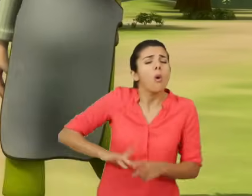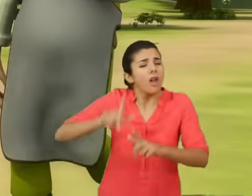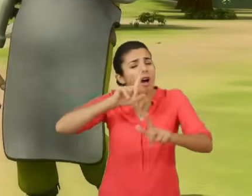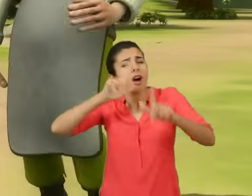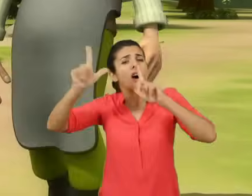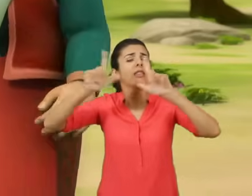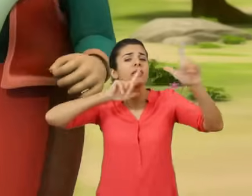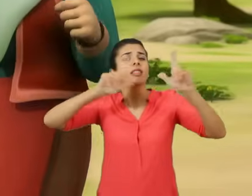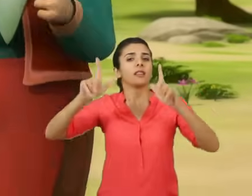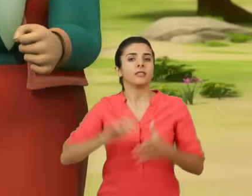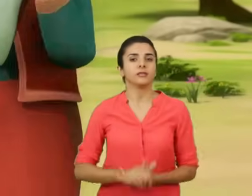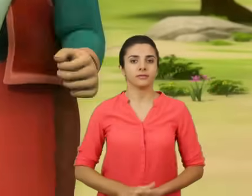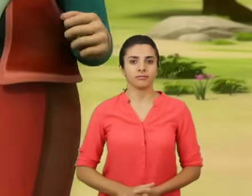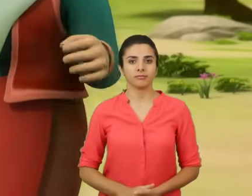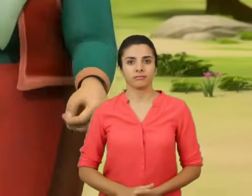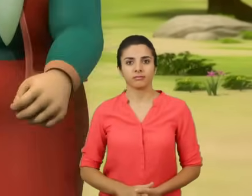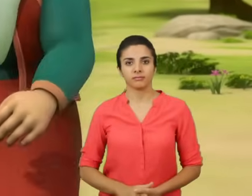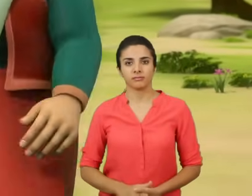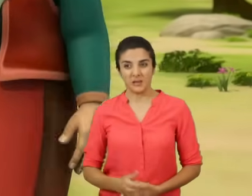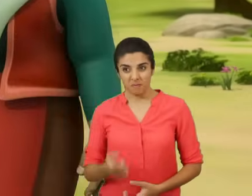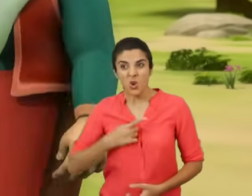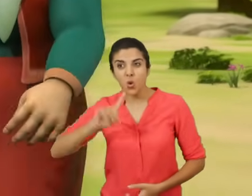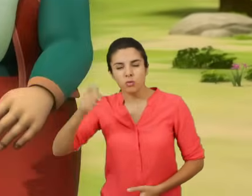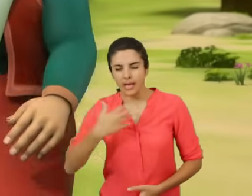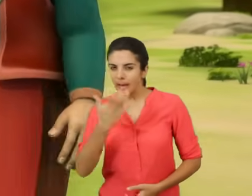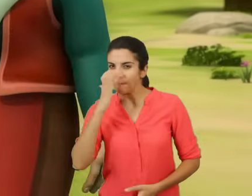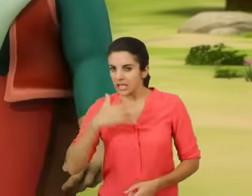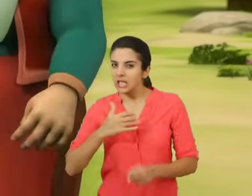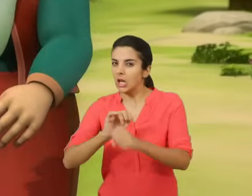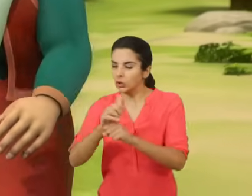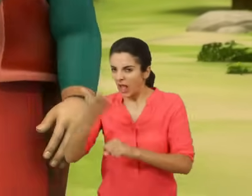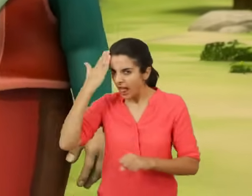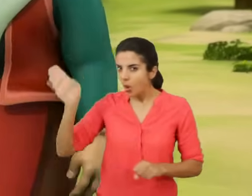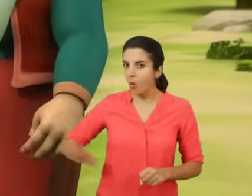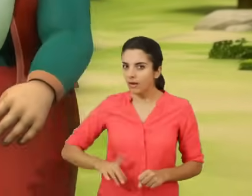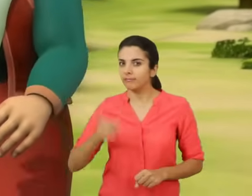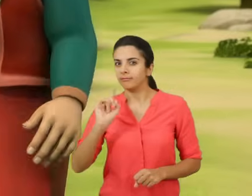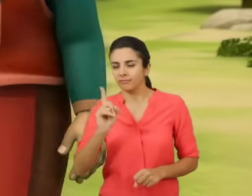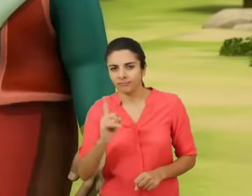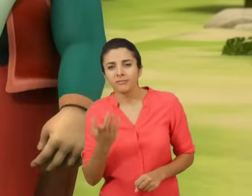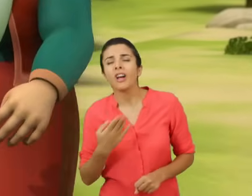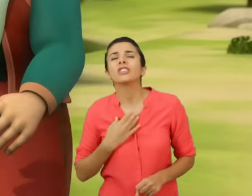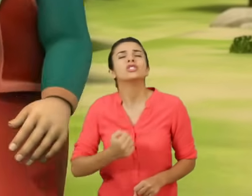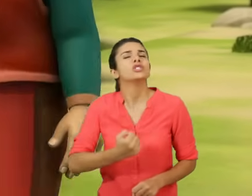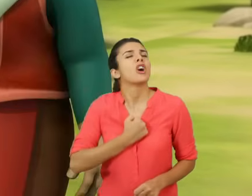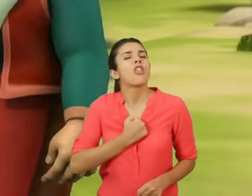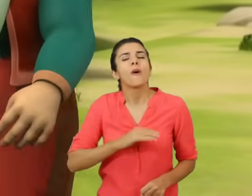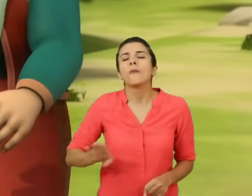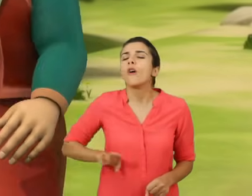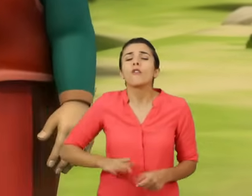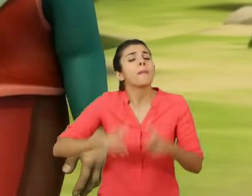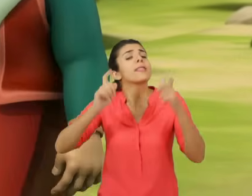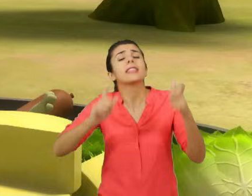Keloğlan! Bir elimi geçirirsem sana yapacağımı biliyorum Keloğlan. Yavrum, neredesin?